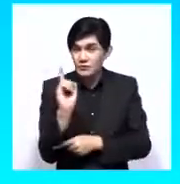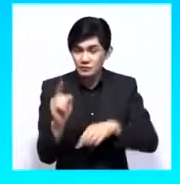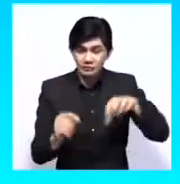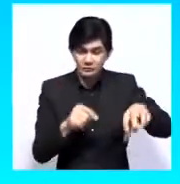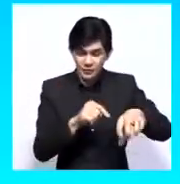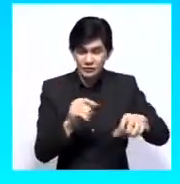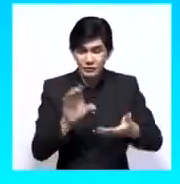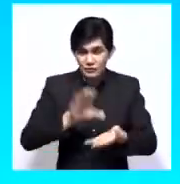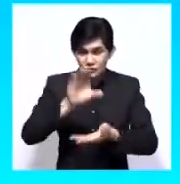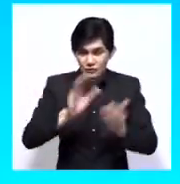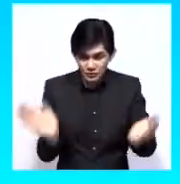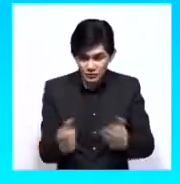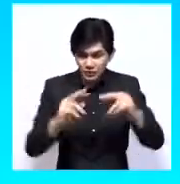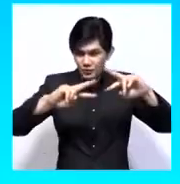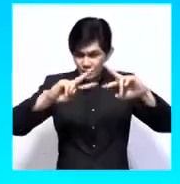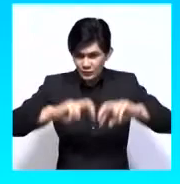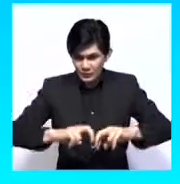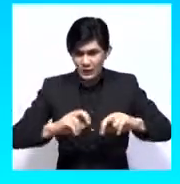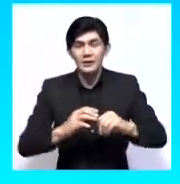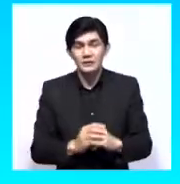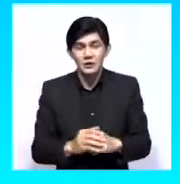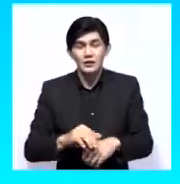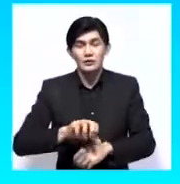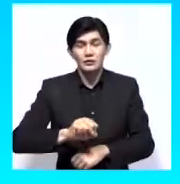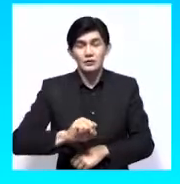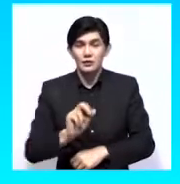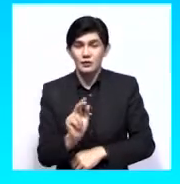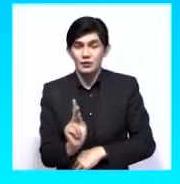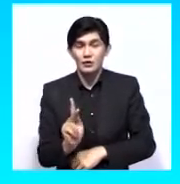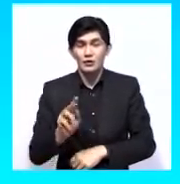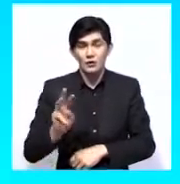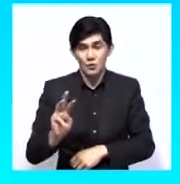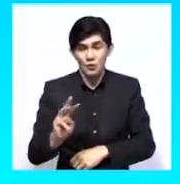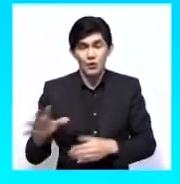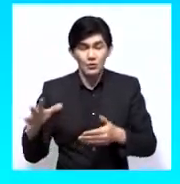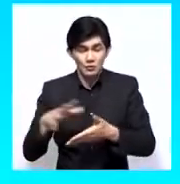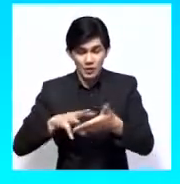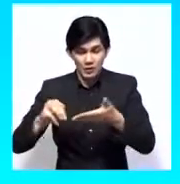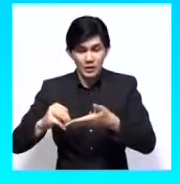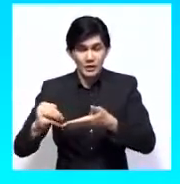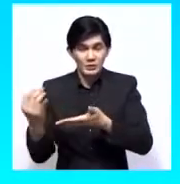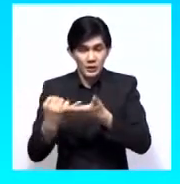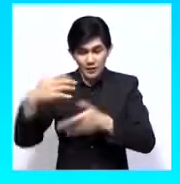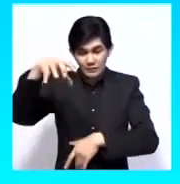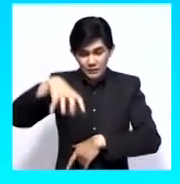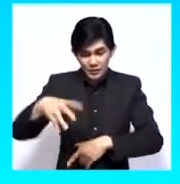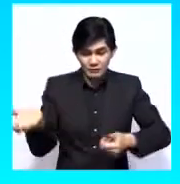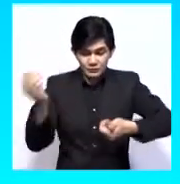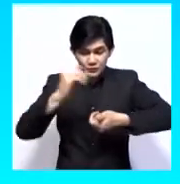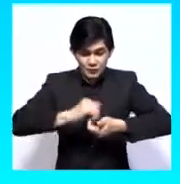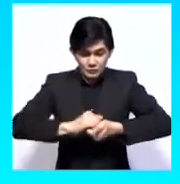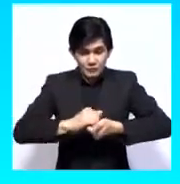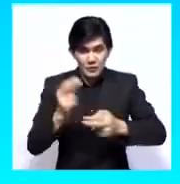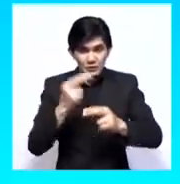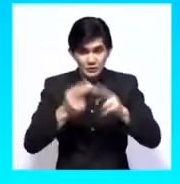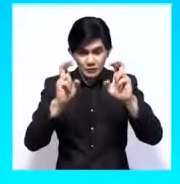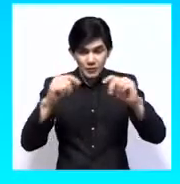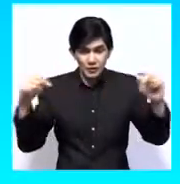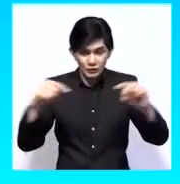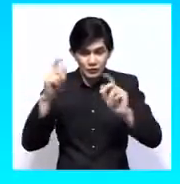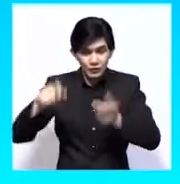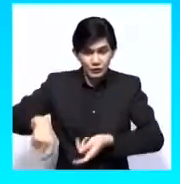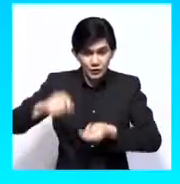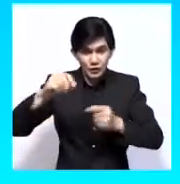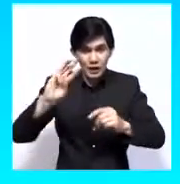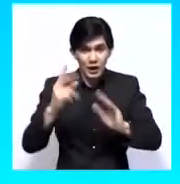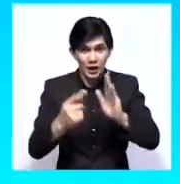างสำนักงานกองทุนสนับสนุนการวิจัยหรือว่าสกว.นะครับกับมหาวิทยาลัยศิลปากรภายใต้ชื่อสงกรานต์หน้าวังนะครับ